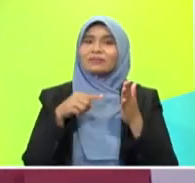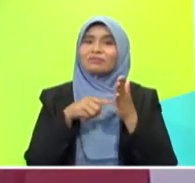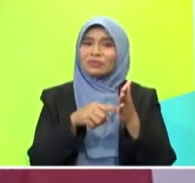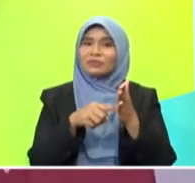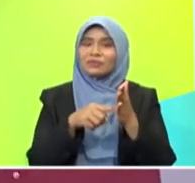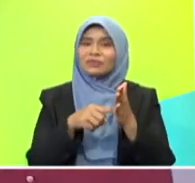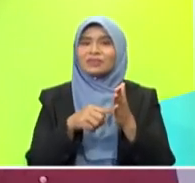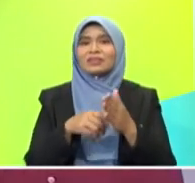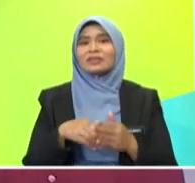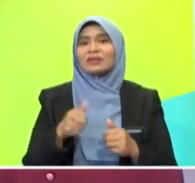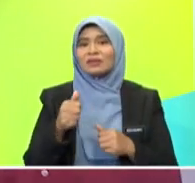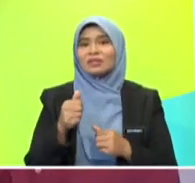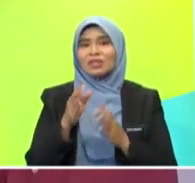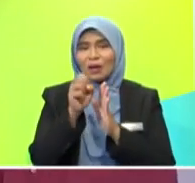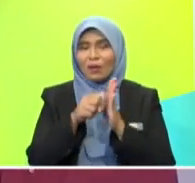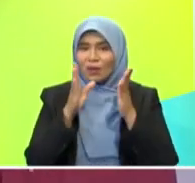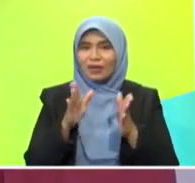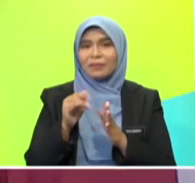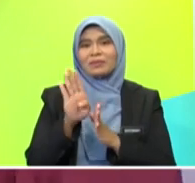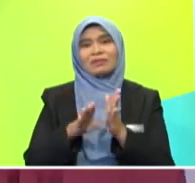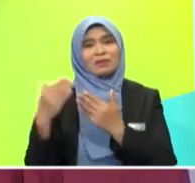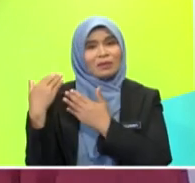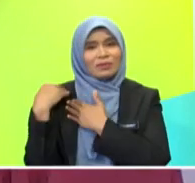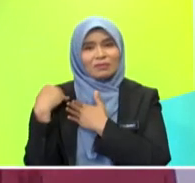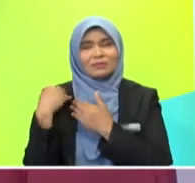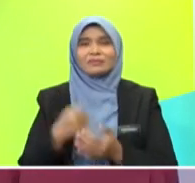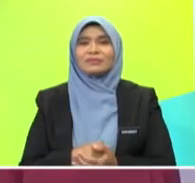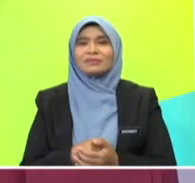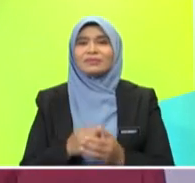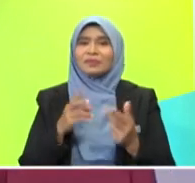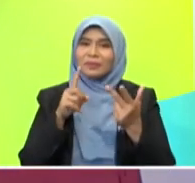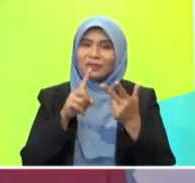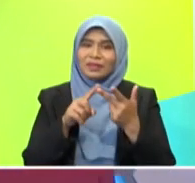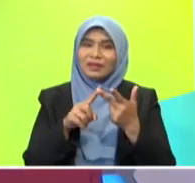kamu seorang yang bertanggung jawab sebenarnya yang ketiga